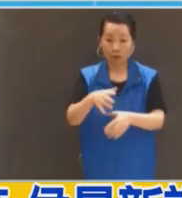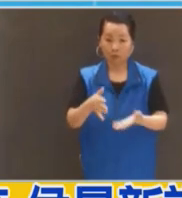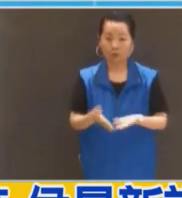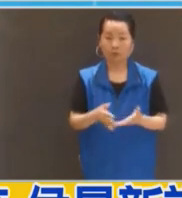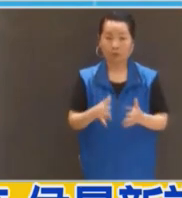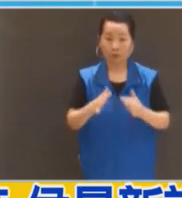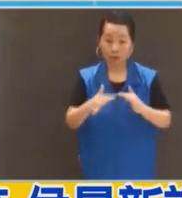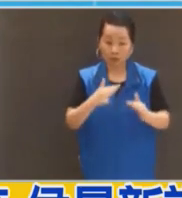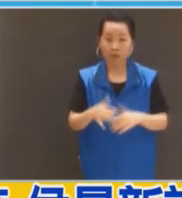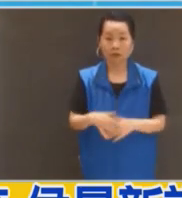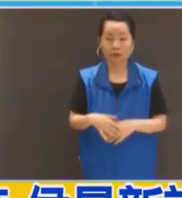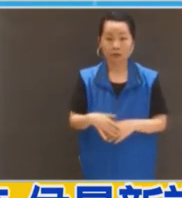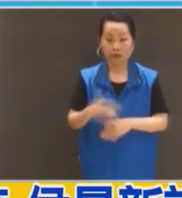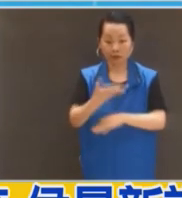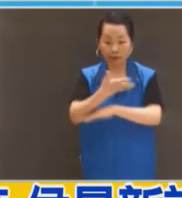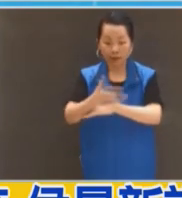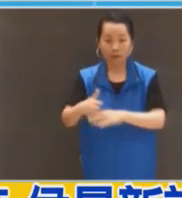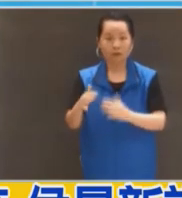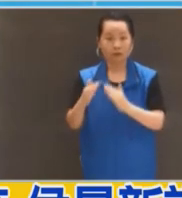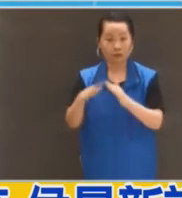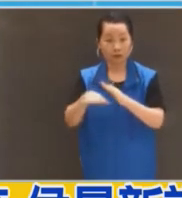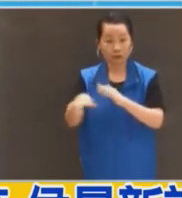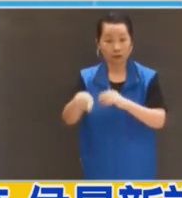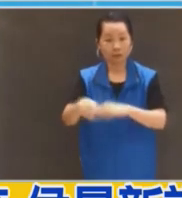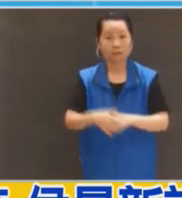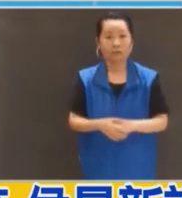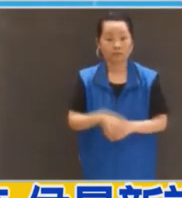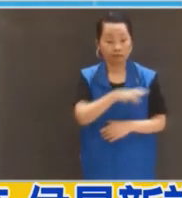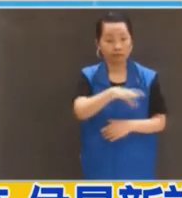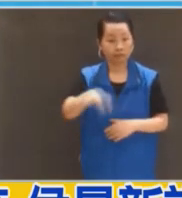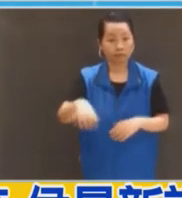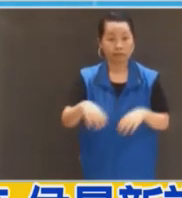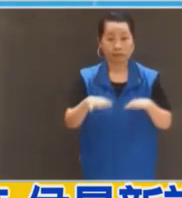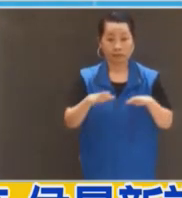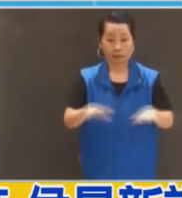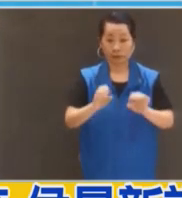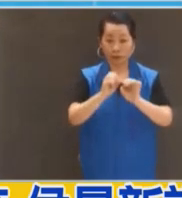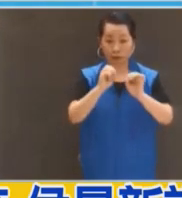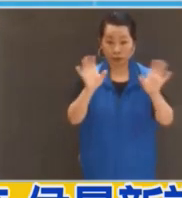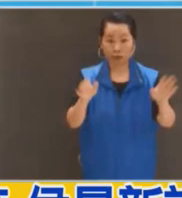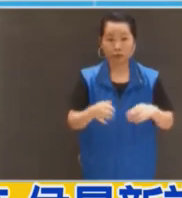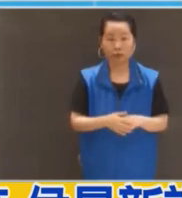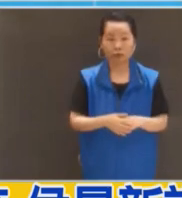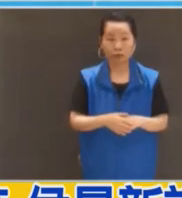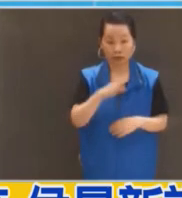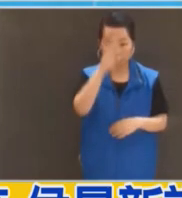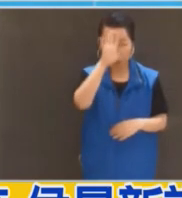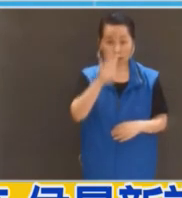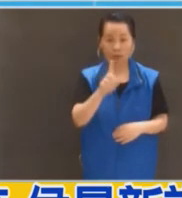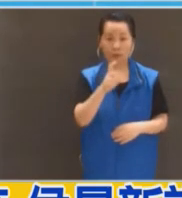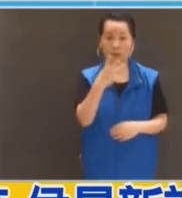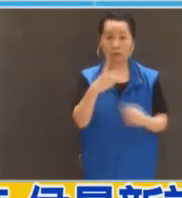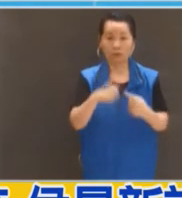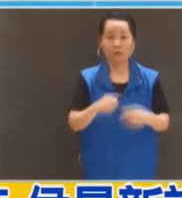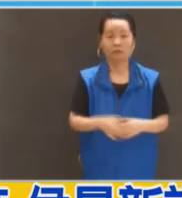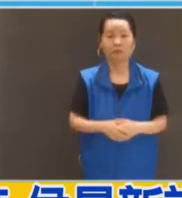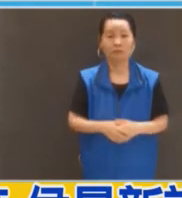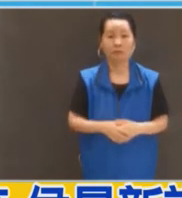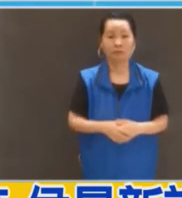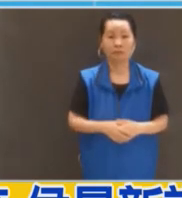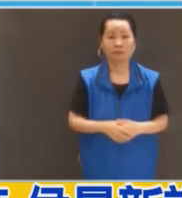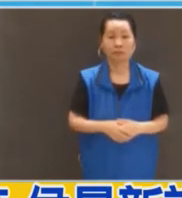滨江市场，总共在今天公布的是有13人。这